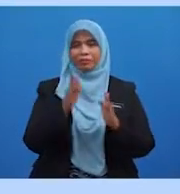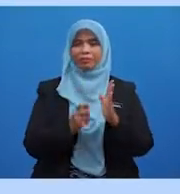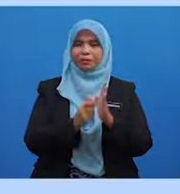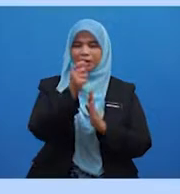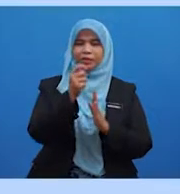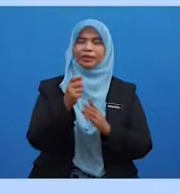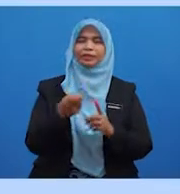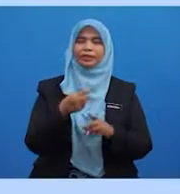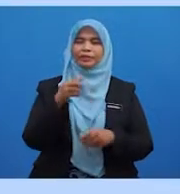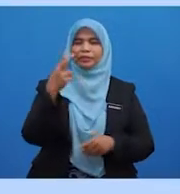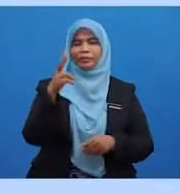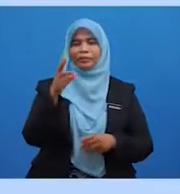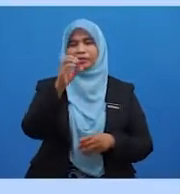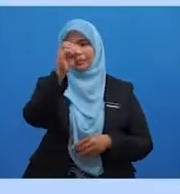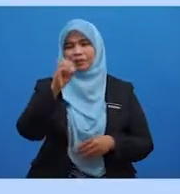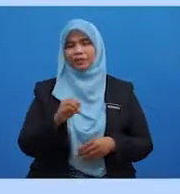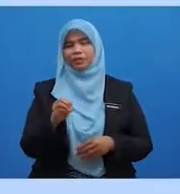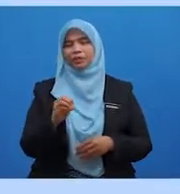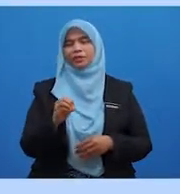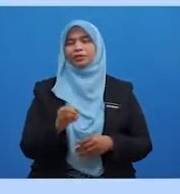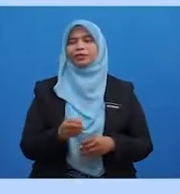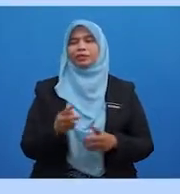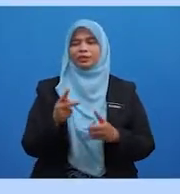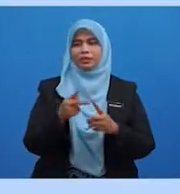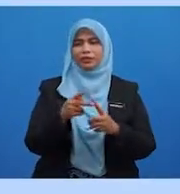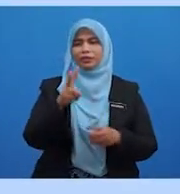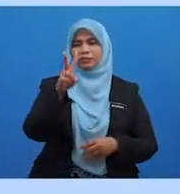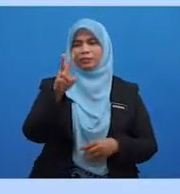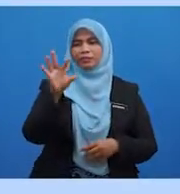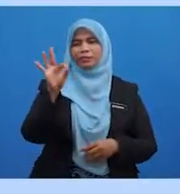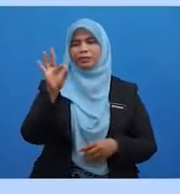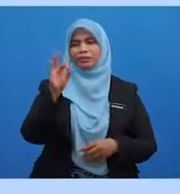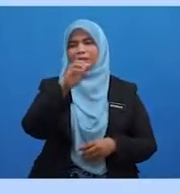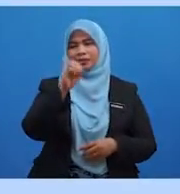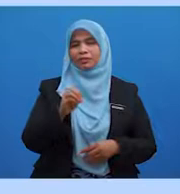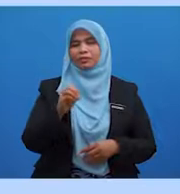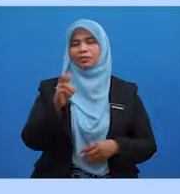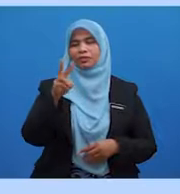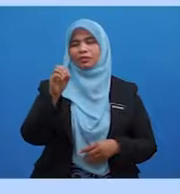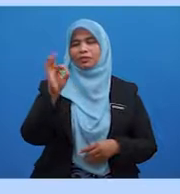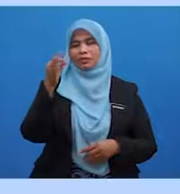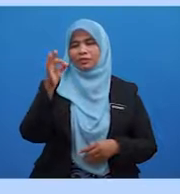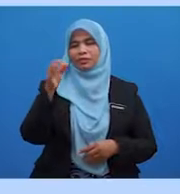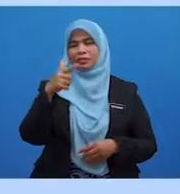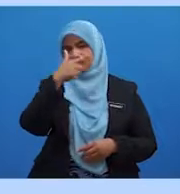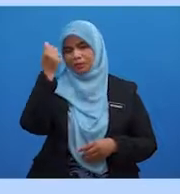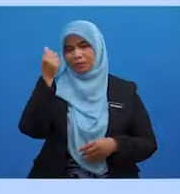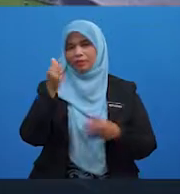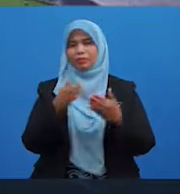12% pada tahun 2011 ke 29% pada tahun 2019 yang disebabkan oleh